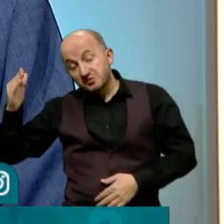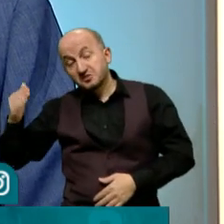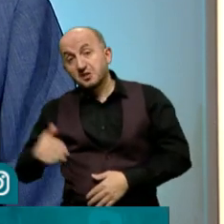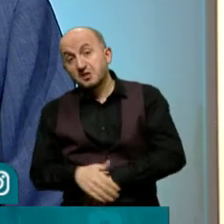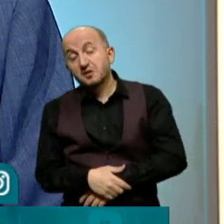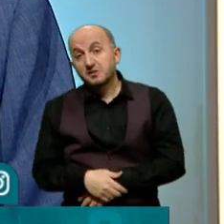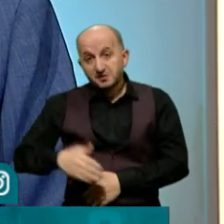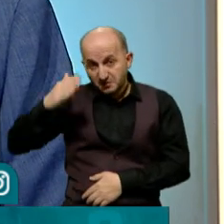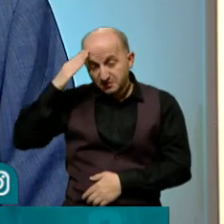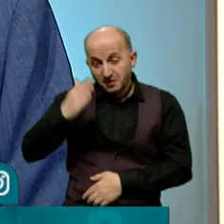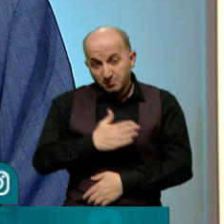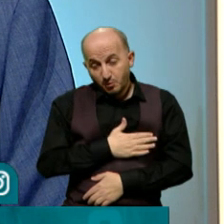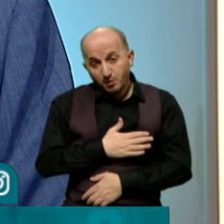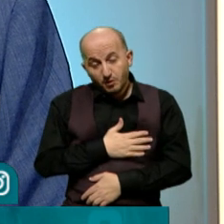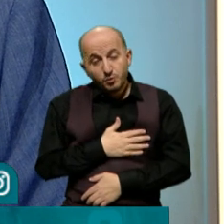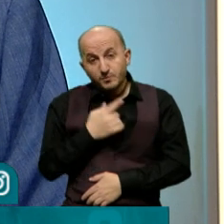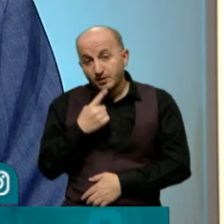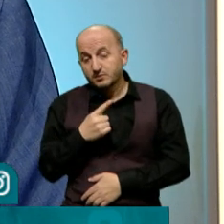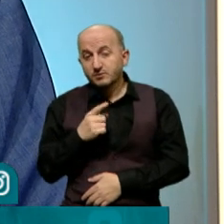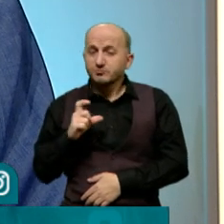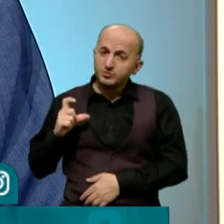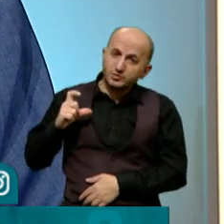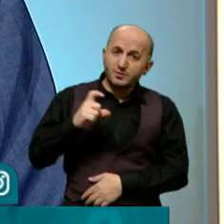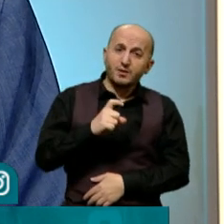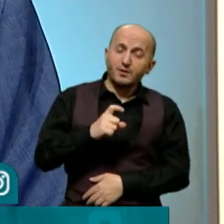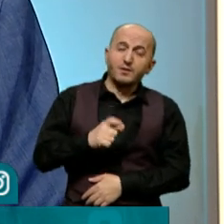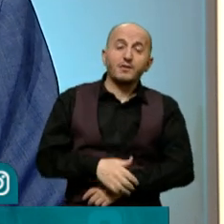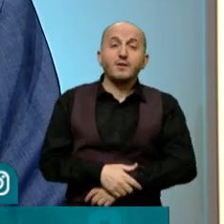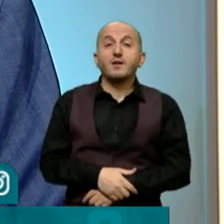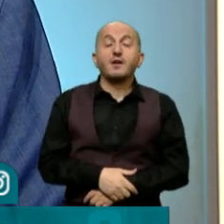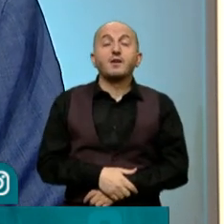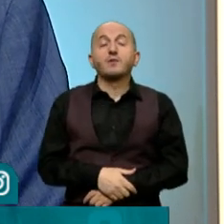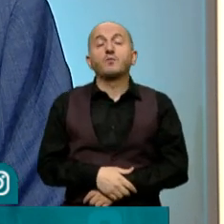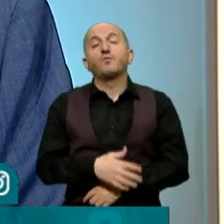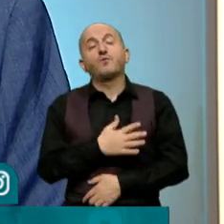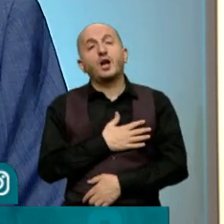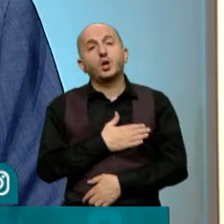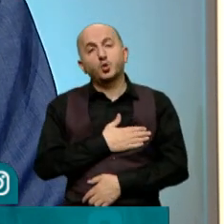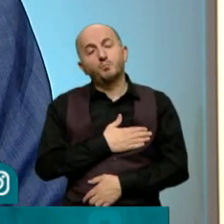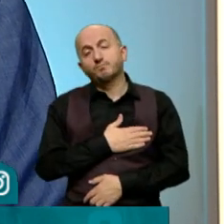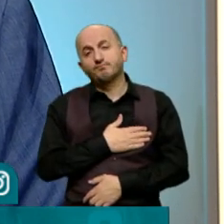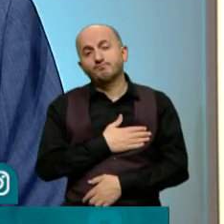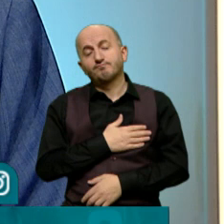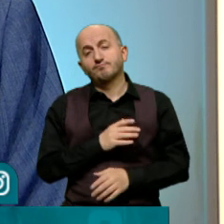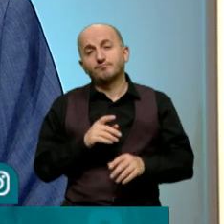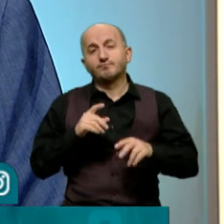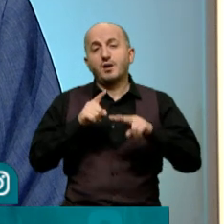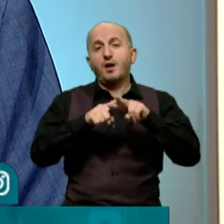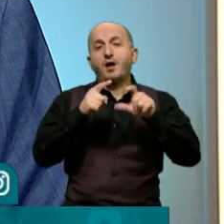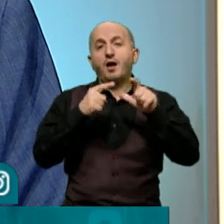mesela esselamu aleyküm derse ona da vereceğiniz cevap sadece ve aleyküm şekliyledir. Ve